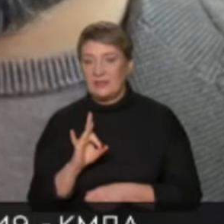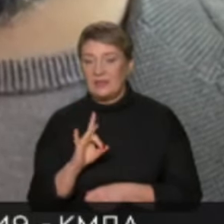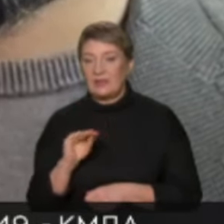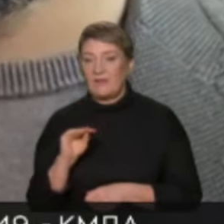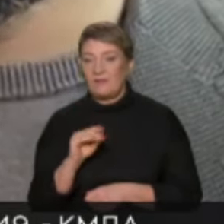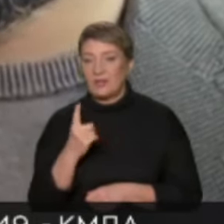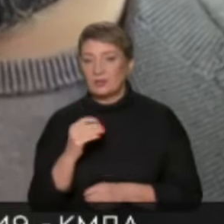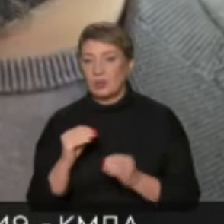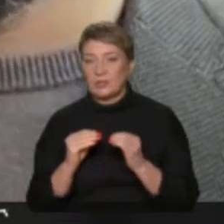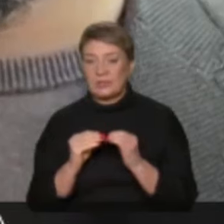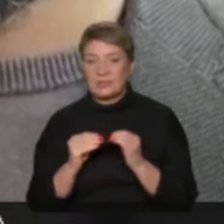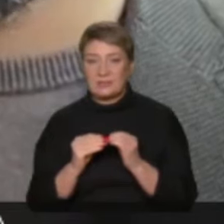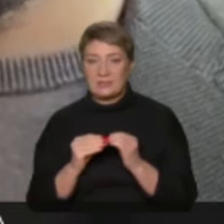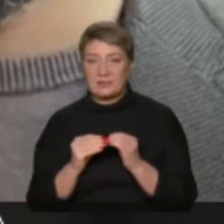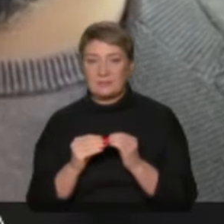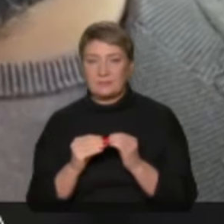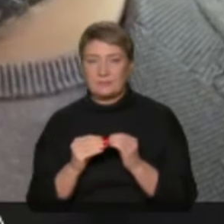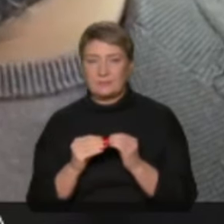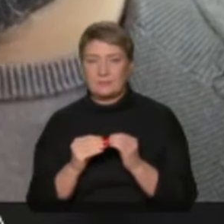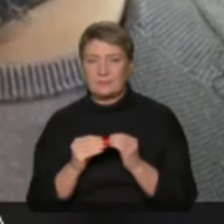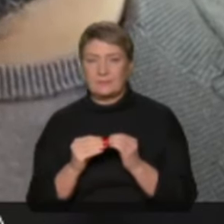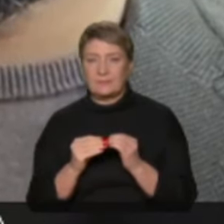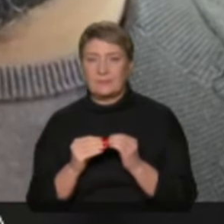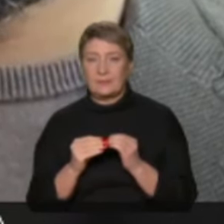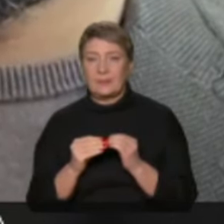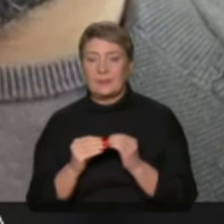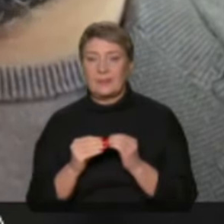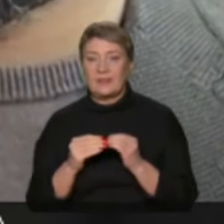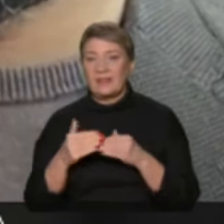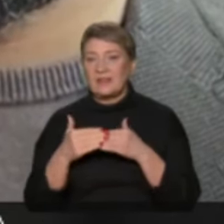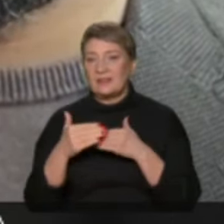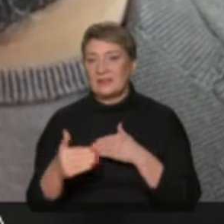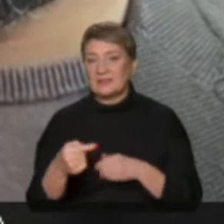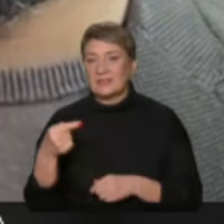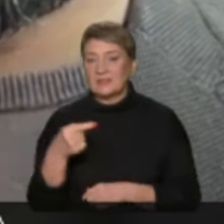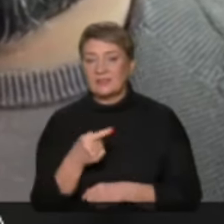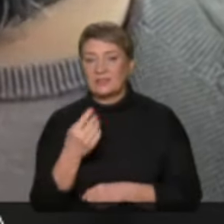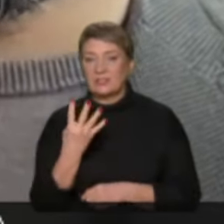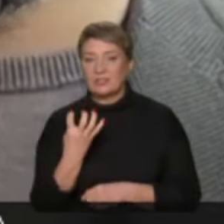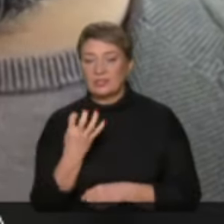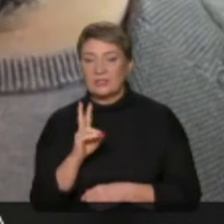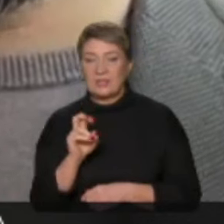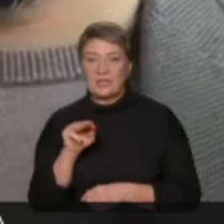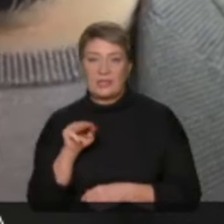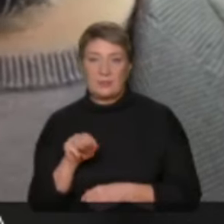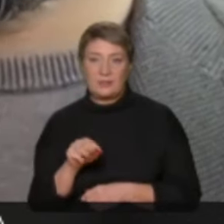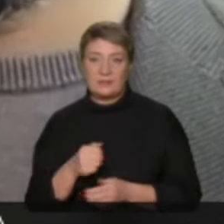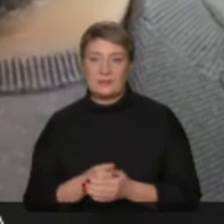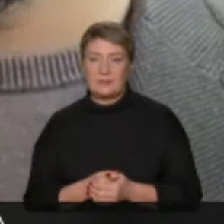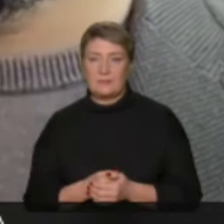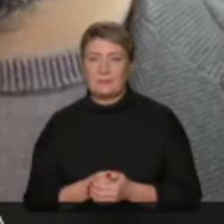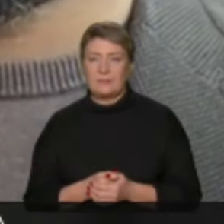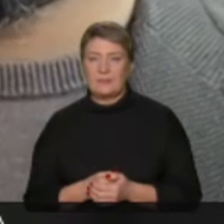Фатех-110 и Хейбершекян. Хейбершекян имеет дальность 1400 километров. Фатех